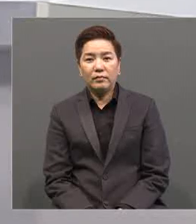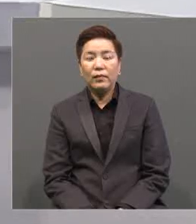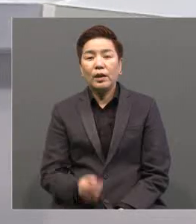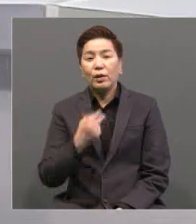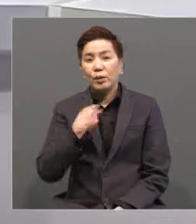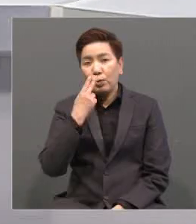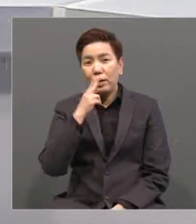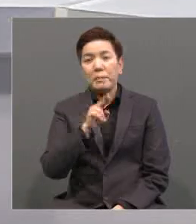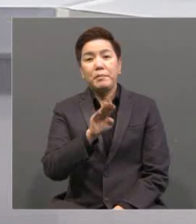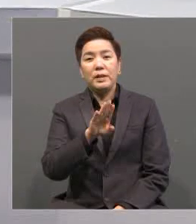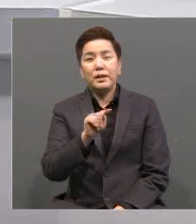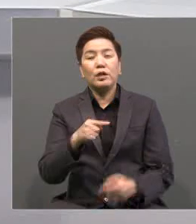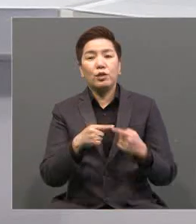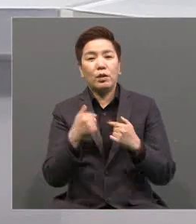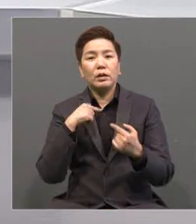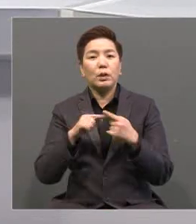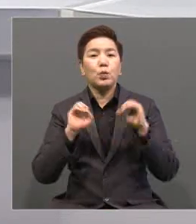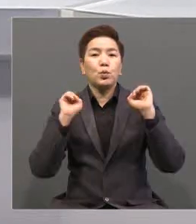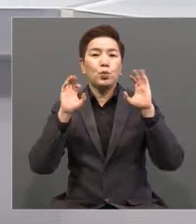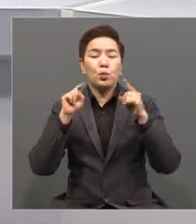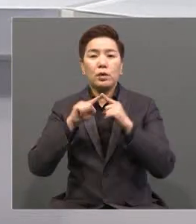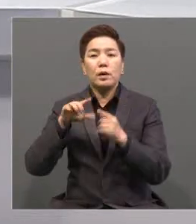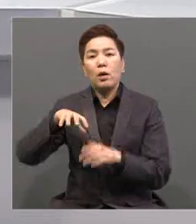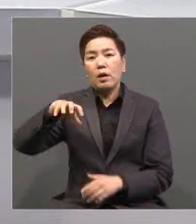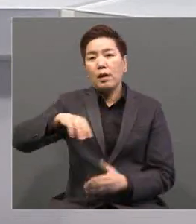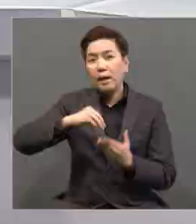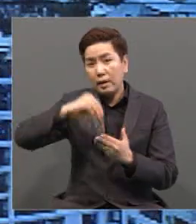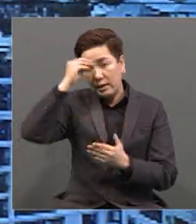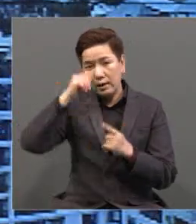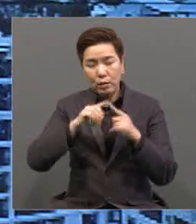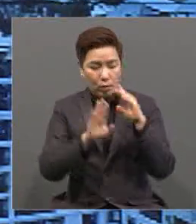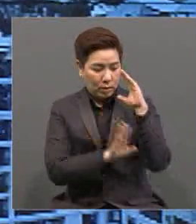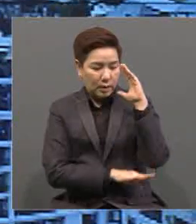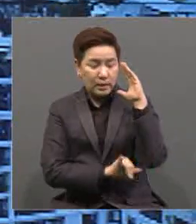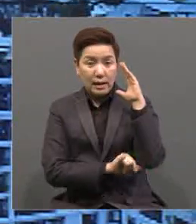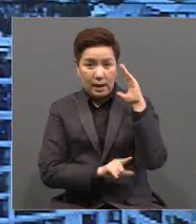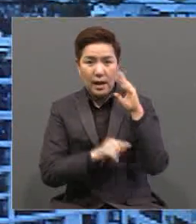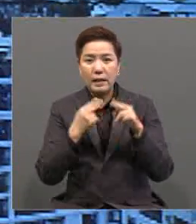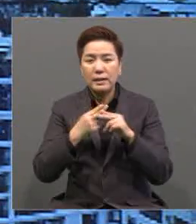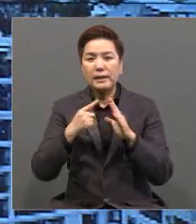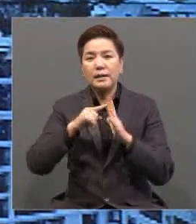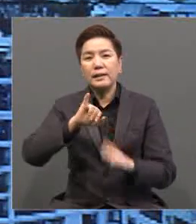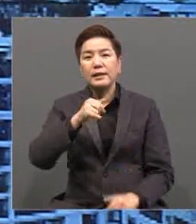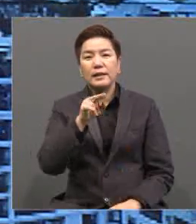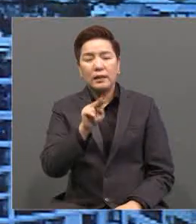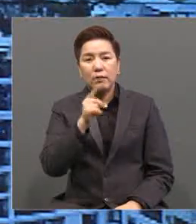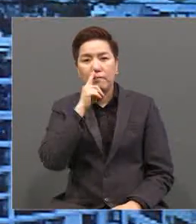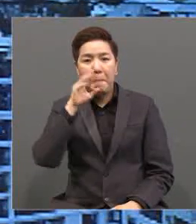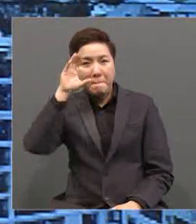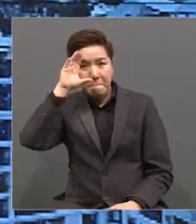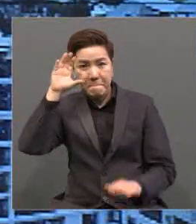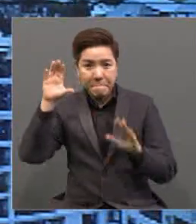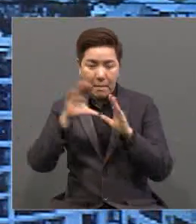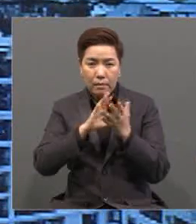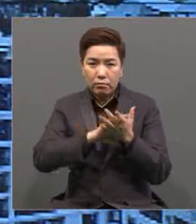ติดตาม MNT News ภาคเทศกันต่อนะครับกรณีครูสาวในสถานศึกษาที่พื้นที่จังหวัดยะลาที่ชื่อว่าครูเจนนะครับได้โพสต์ภา